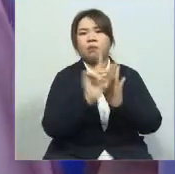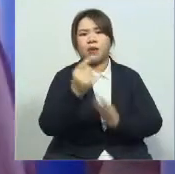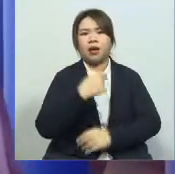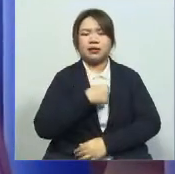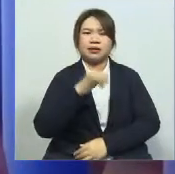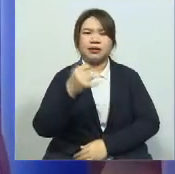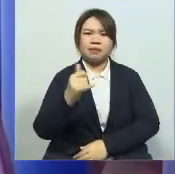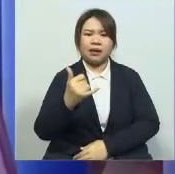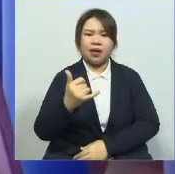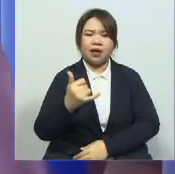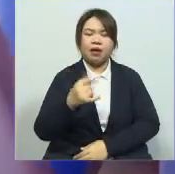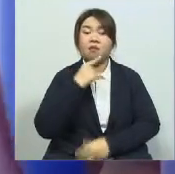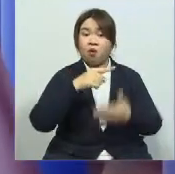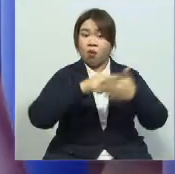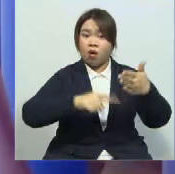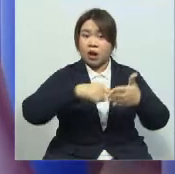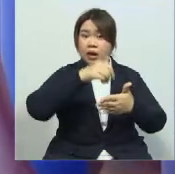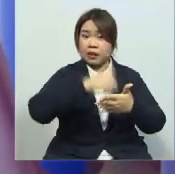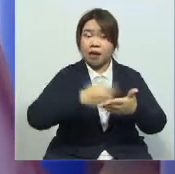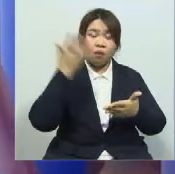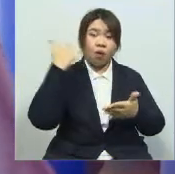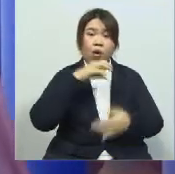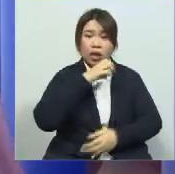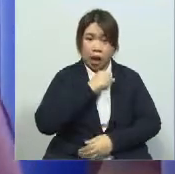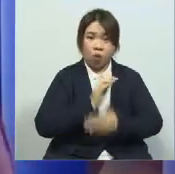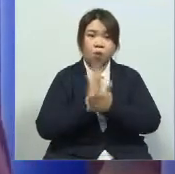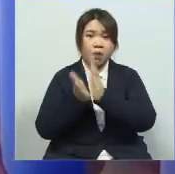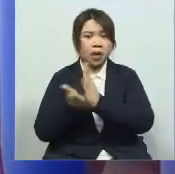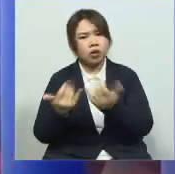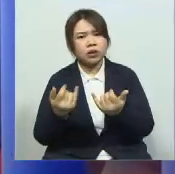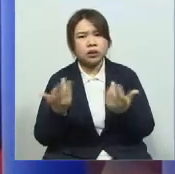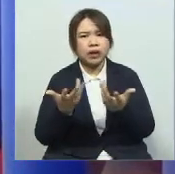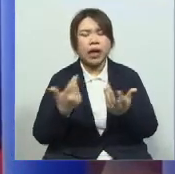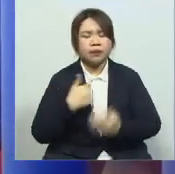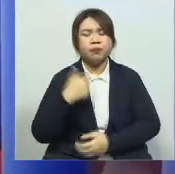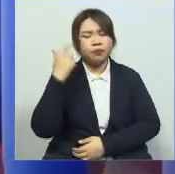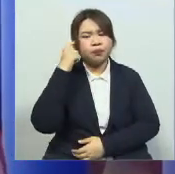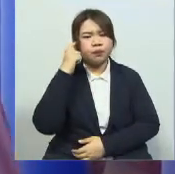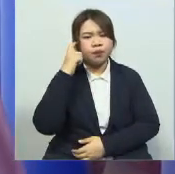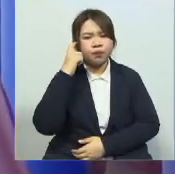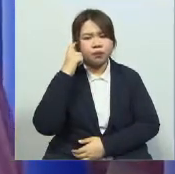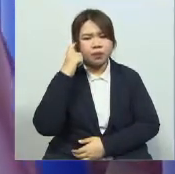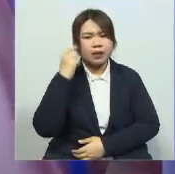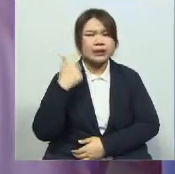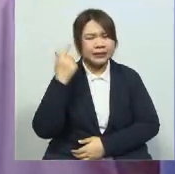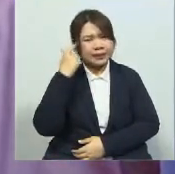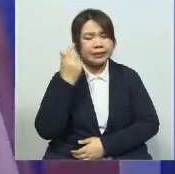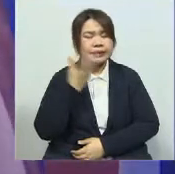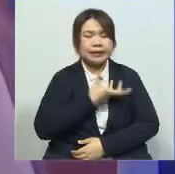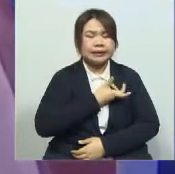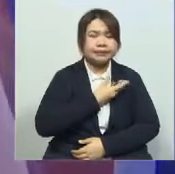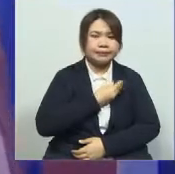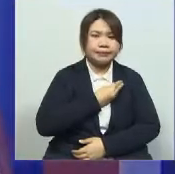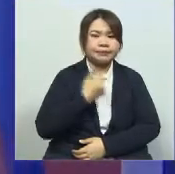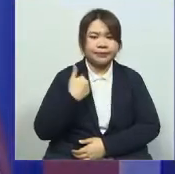ไม่มั่นใจว่าการเลือกตั้งเนี่ยมันจะเป็นแบบเก่าที่ก่อนจะเปลี่ยนมาเป็นแบบนี้ไหมอะไรอย่างเงี้ยครับก็จะเป็นอะไรที่วิตกกังวลนิดนึง